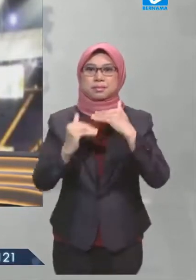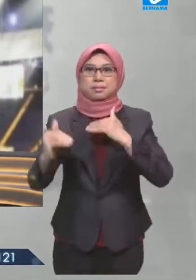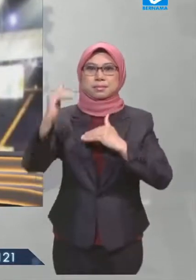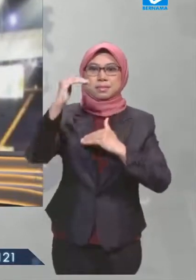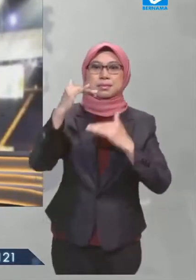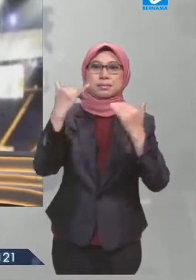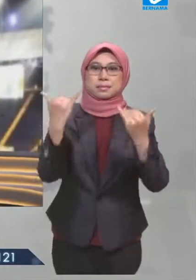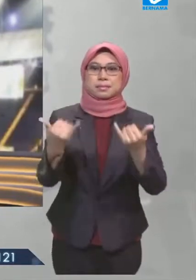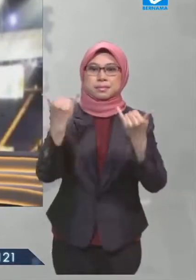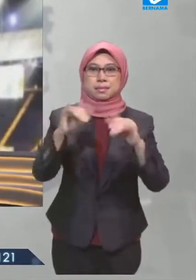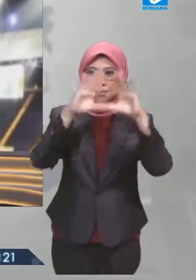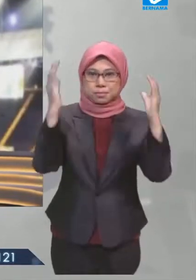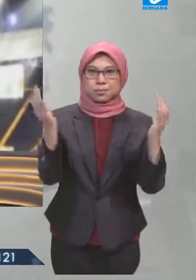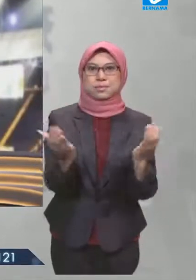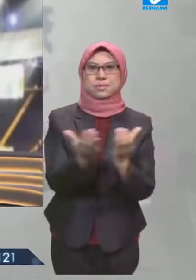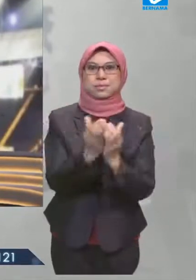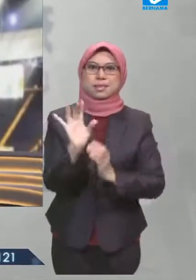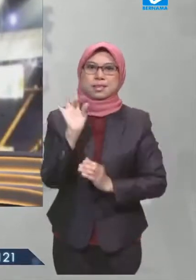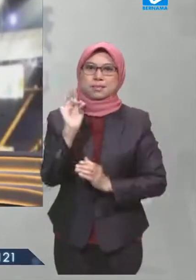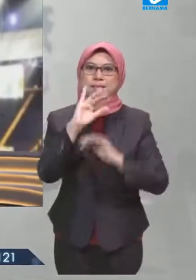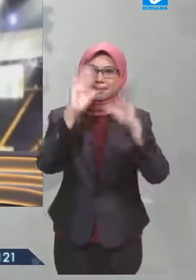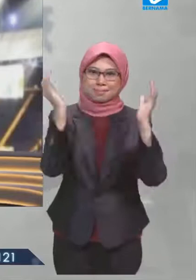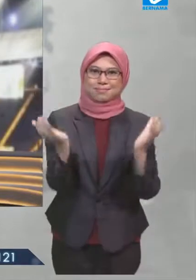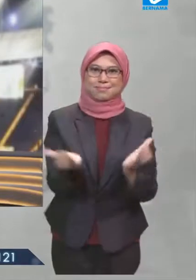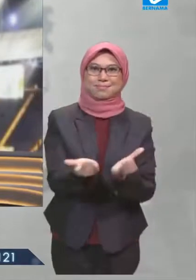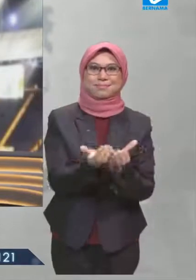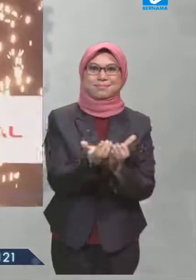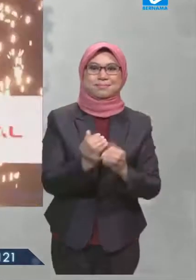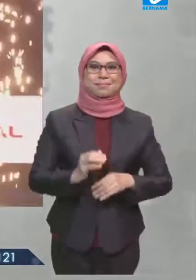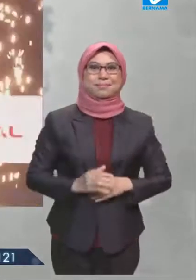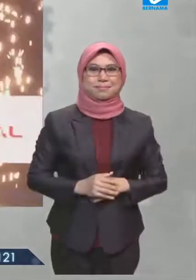dunia terkininya melonjak ke tangga ke-8 dunia.